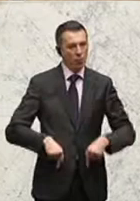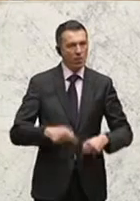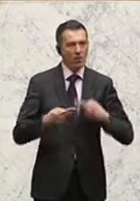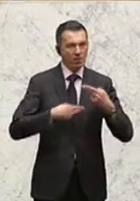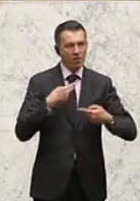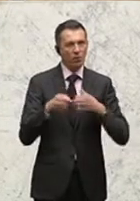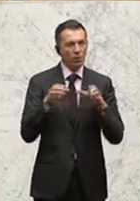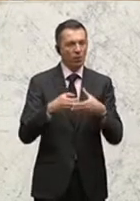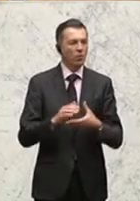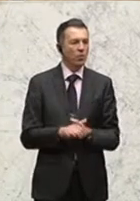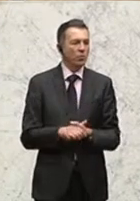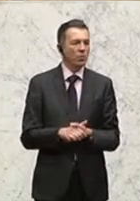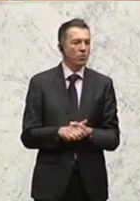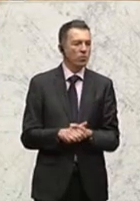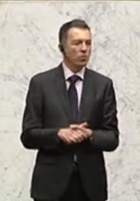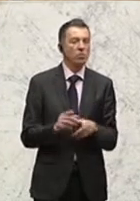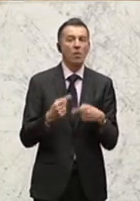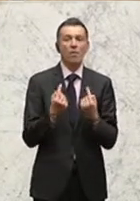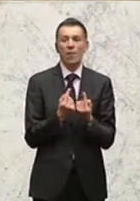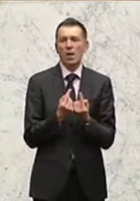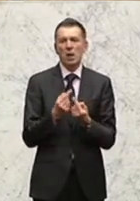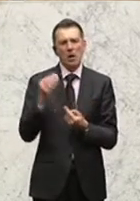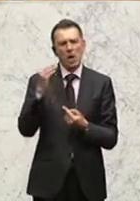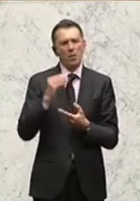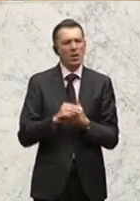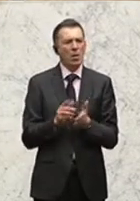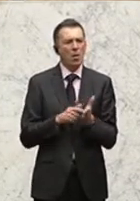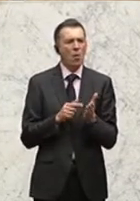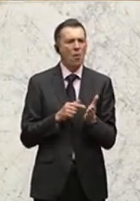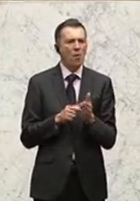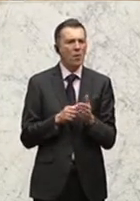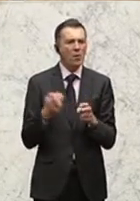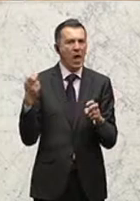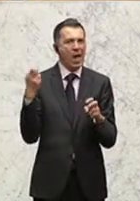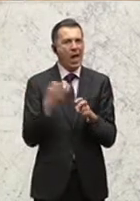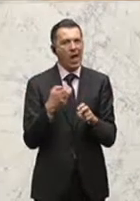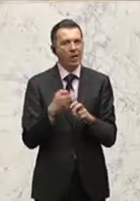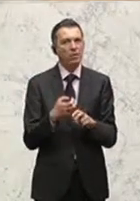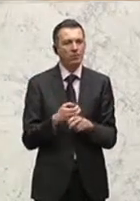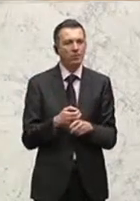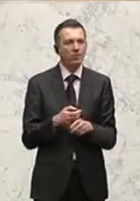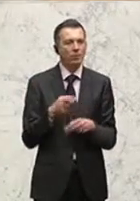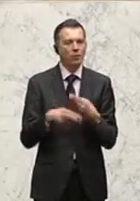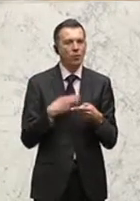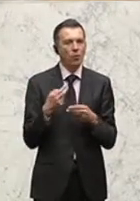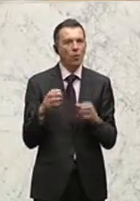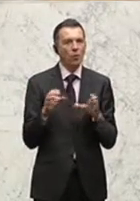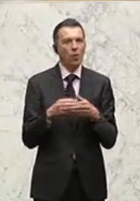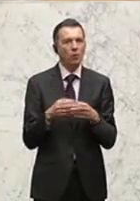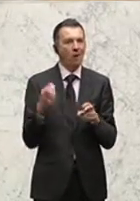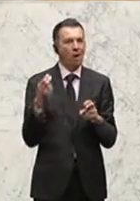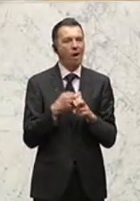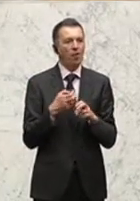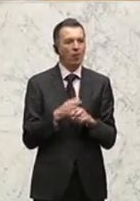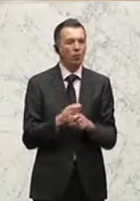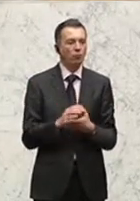diesem Untersuchungsausschuss und wir haben ja, glaube ich, oft einmal ganz hart in der Sache in diesem Untersuchungsausschuss uns da